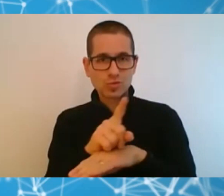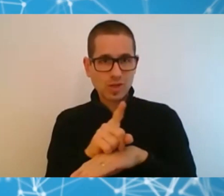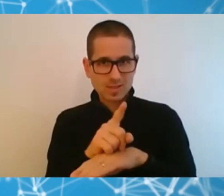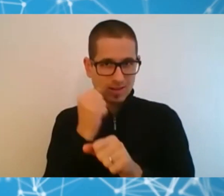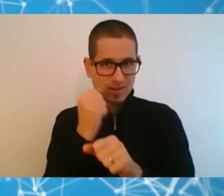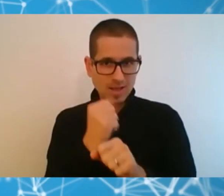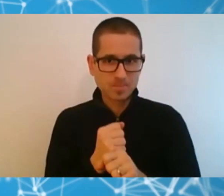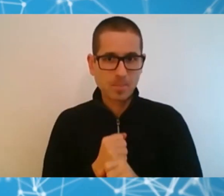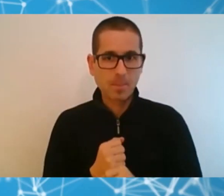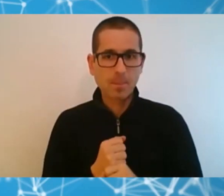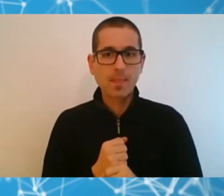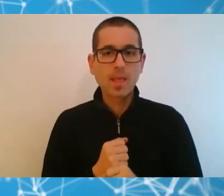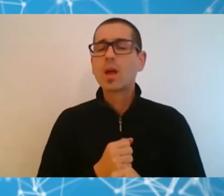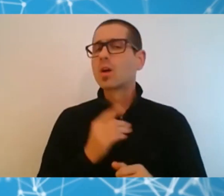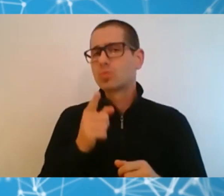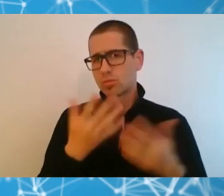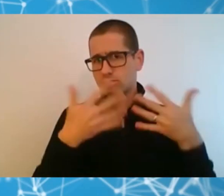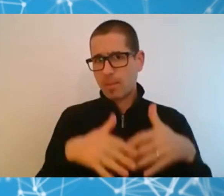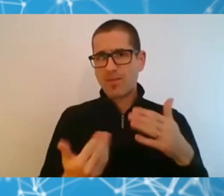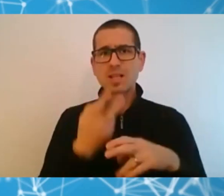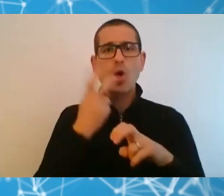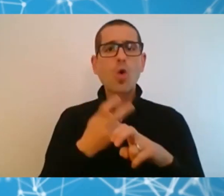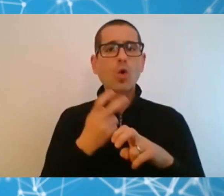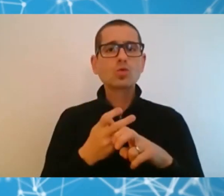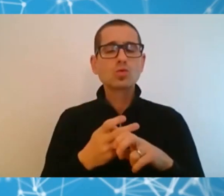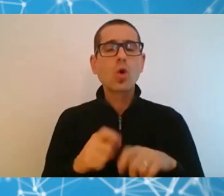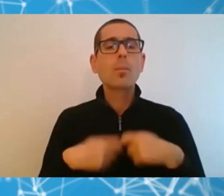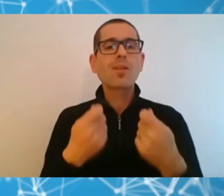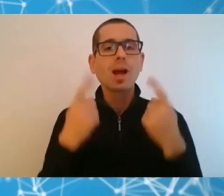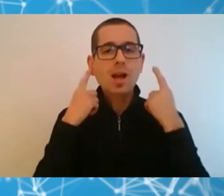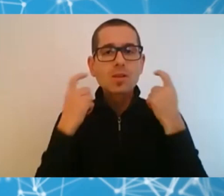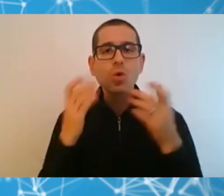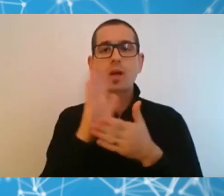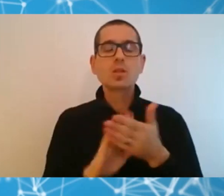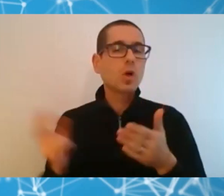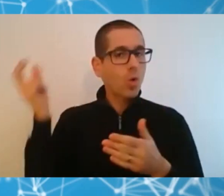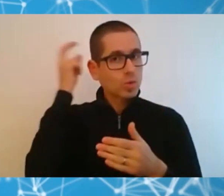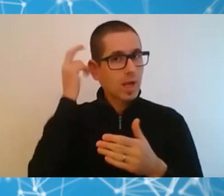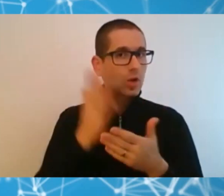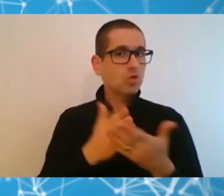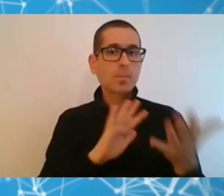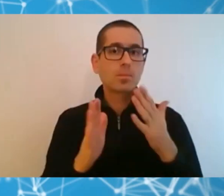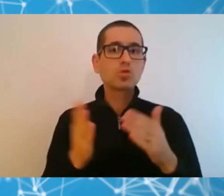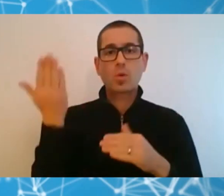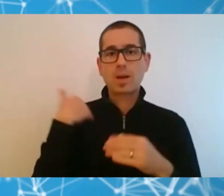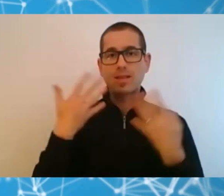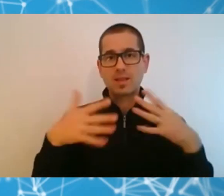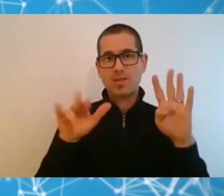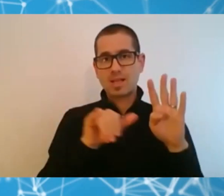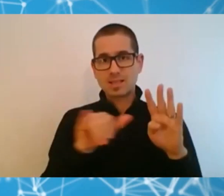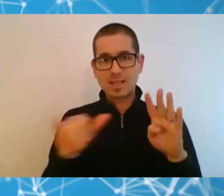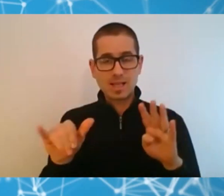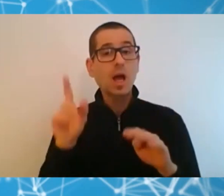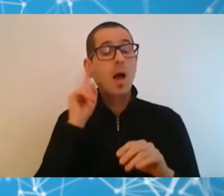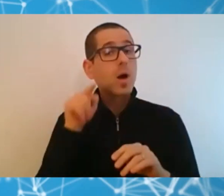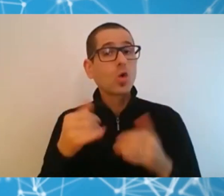In sicer smo naprave za kostno prevajanje začeli vsajati že pred približno 19 leti. Je pa to pravzaprav